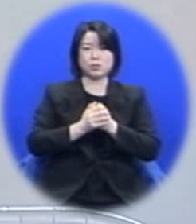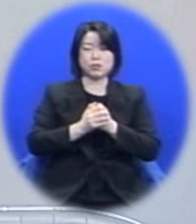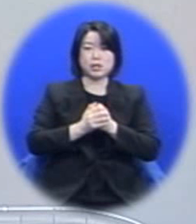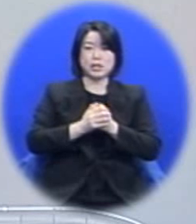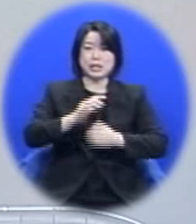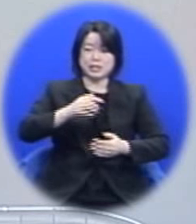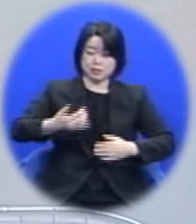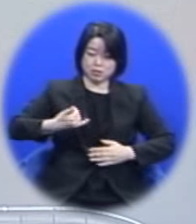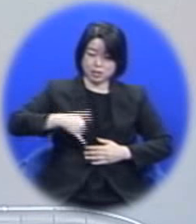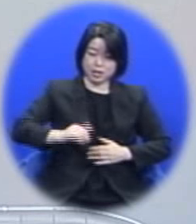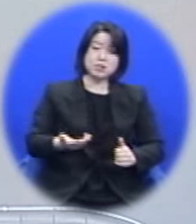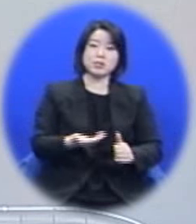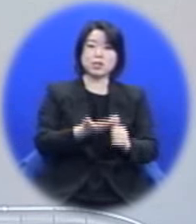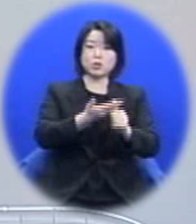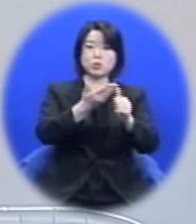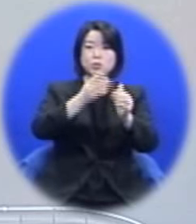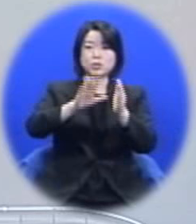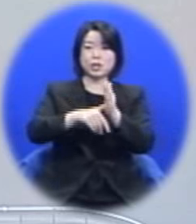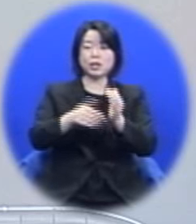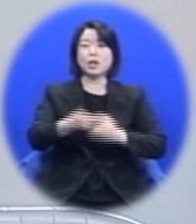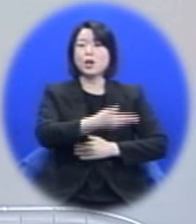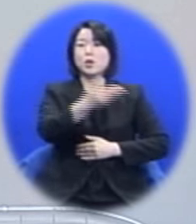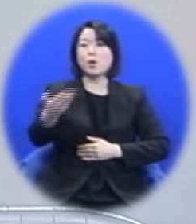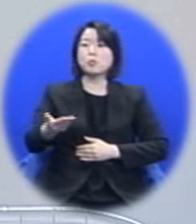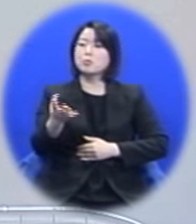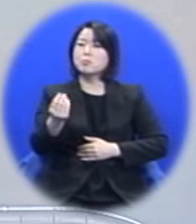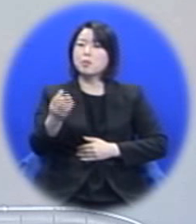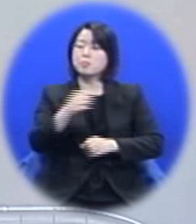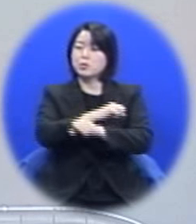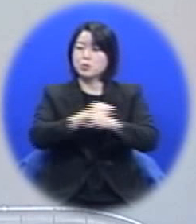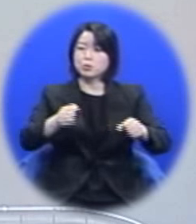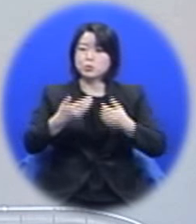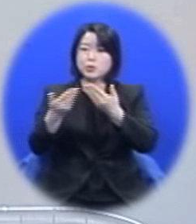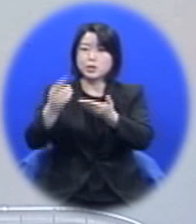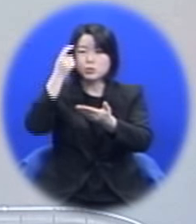때 여러분은 몇 번 용서하셨어요?